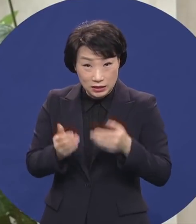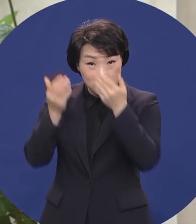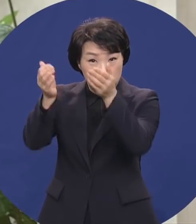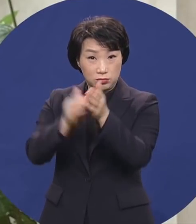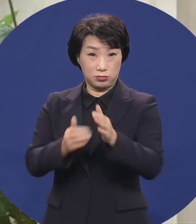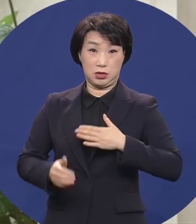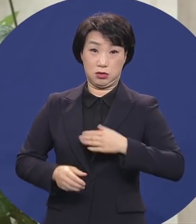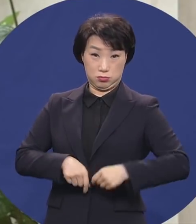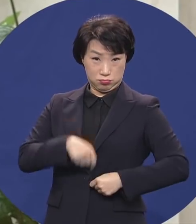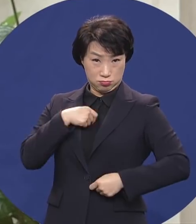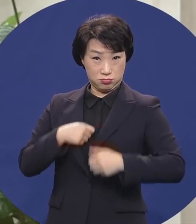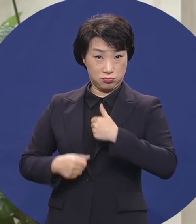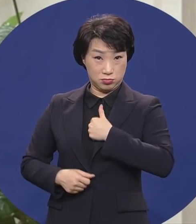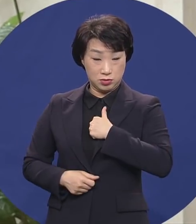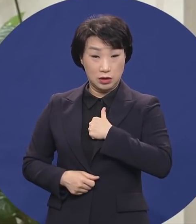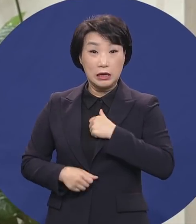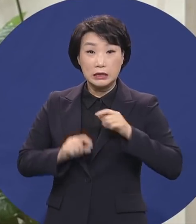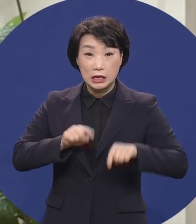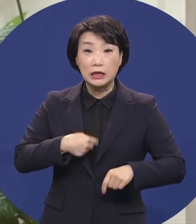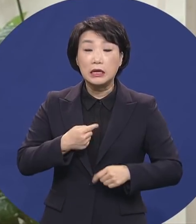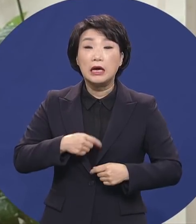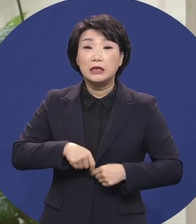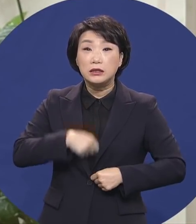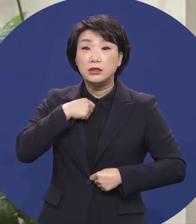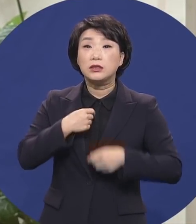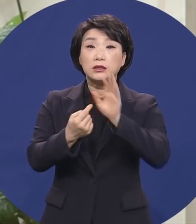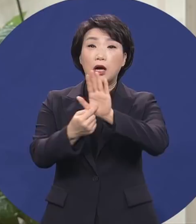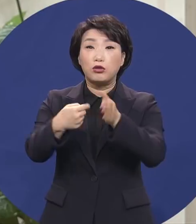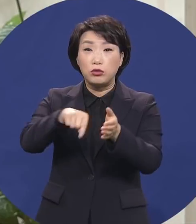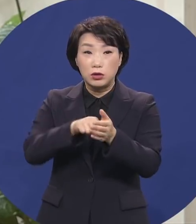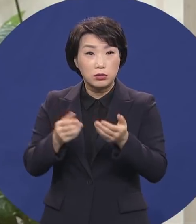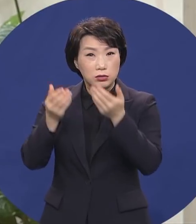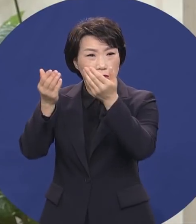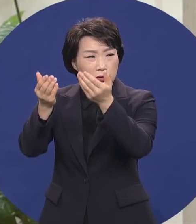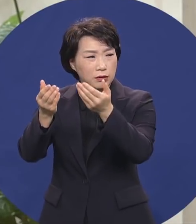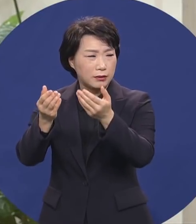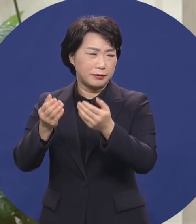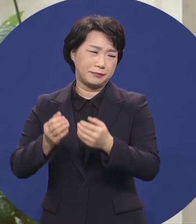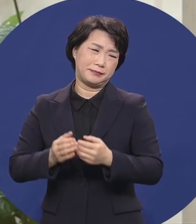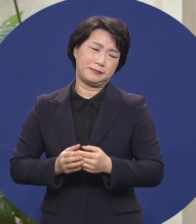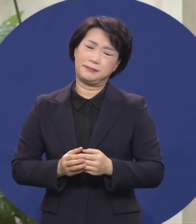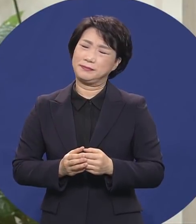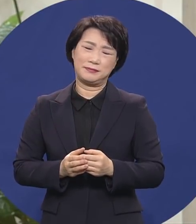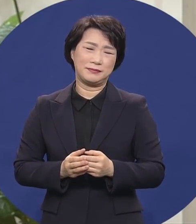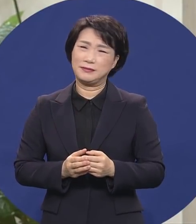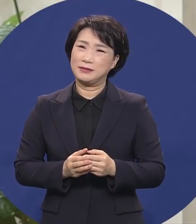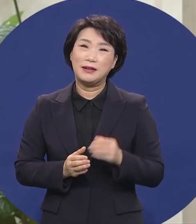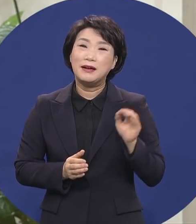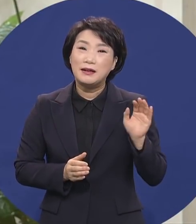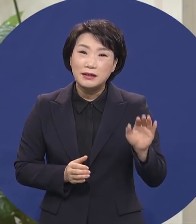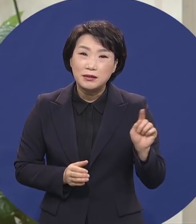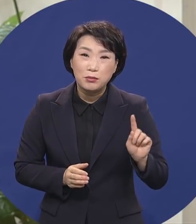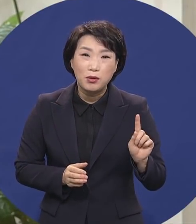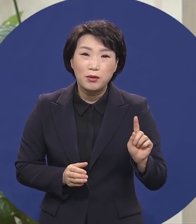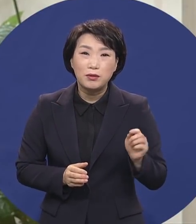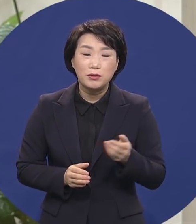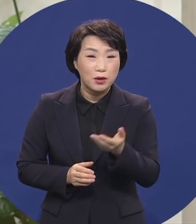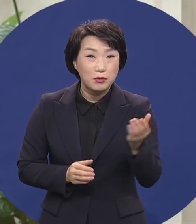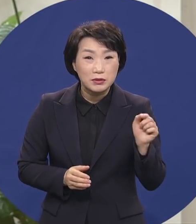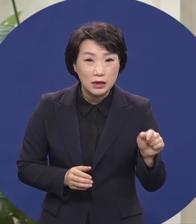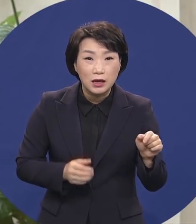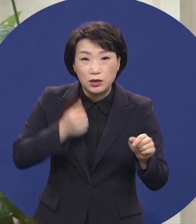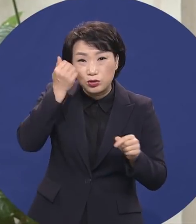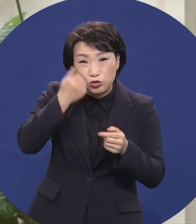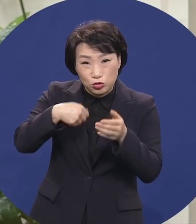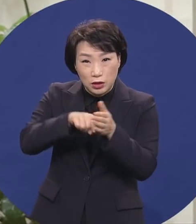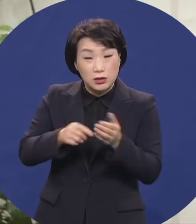의로워. 자기 의를 위해서 드린다면 그러면 누구를 위해